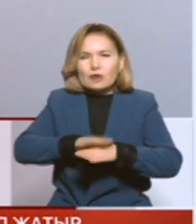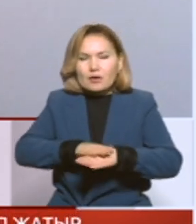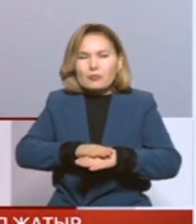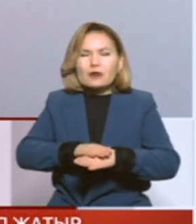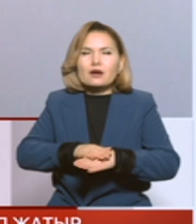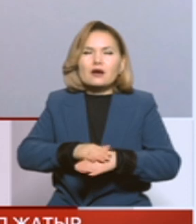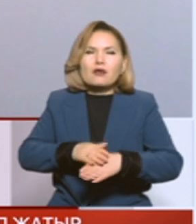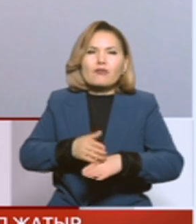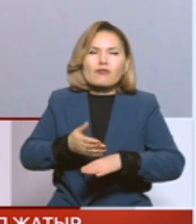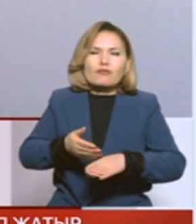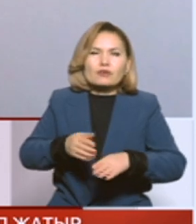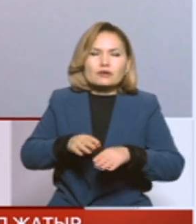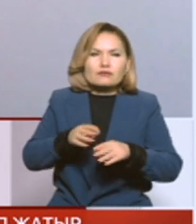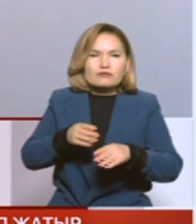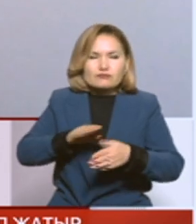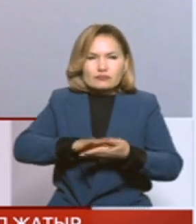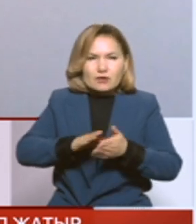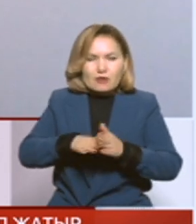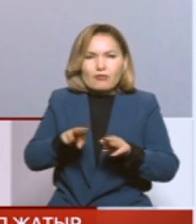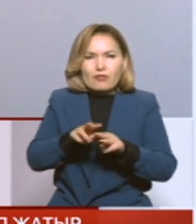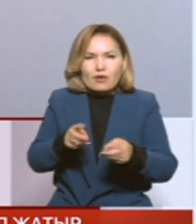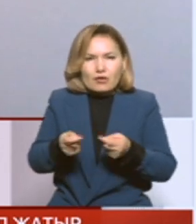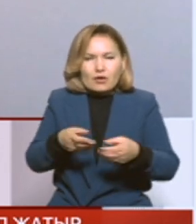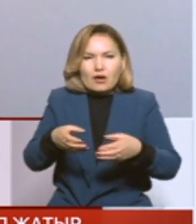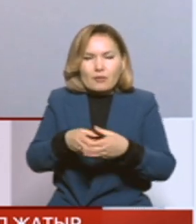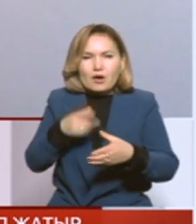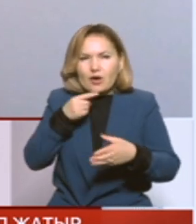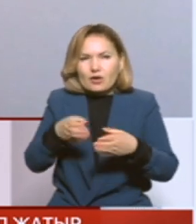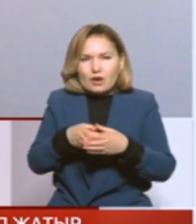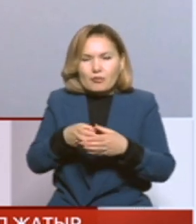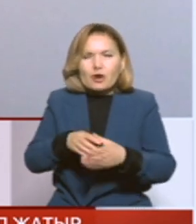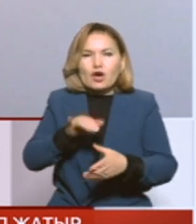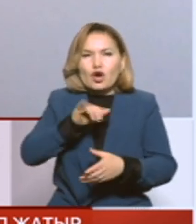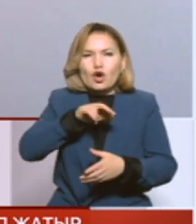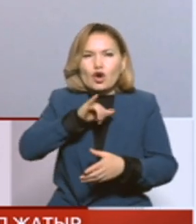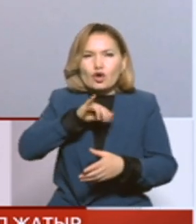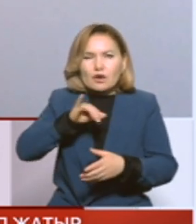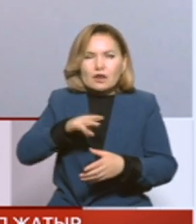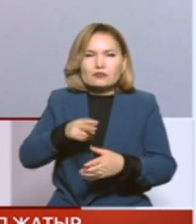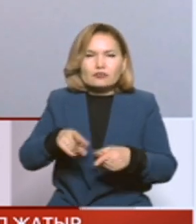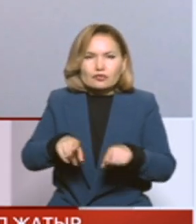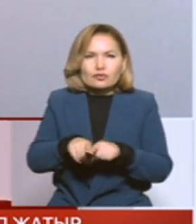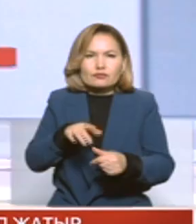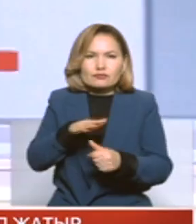қорғаныс министрлігі мен ұлттық ұланның 10 әуе кемелері жұмылдырылды.